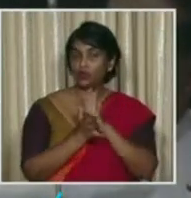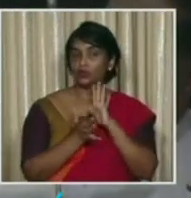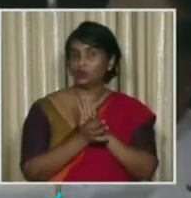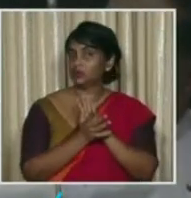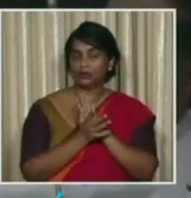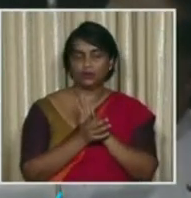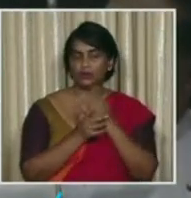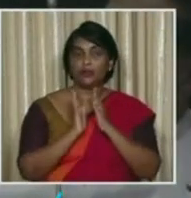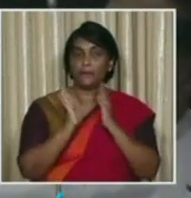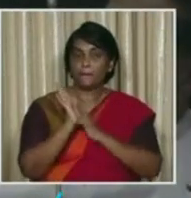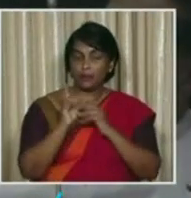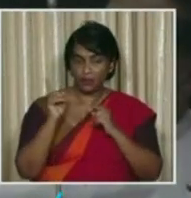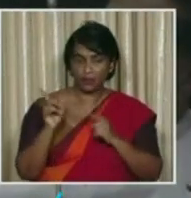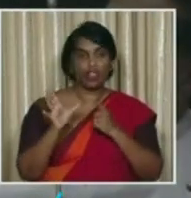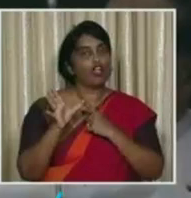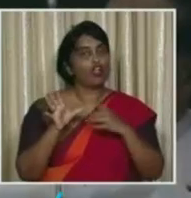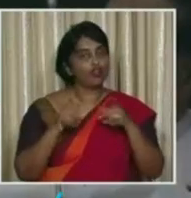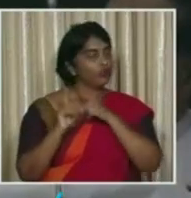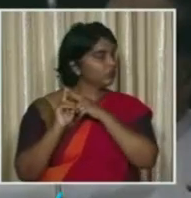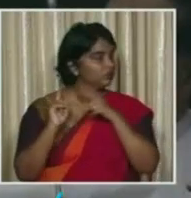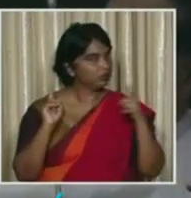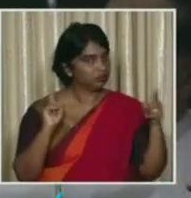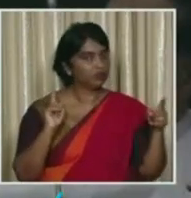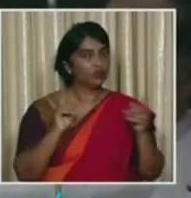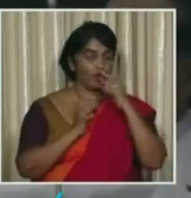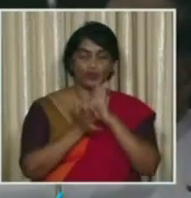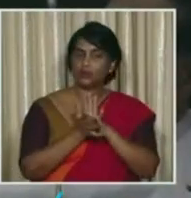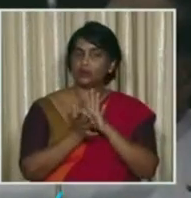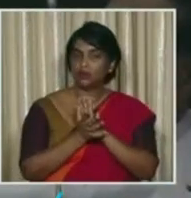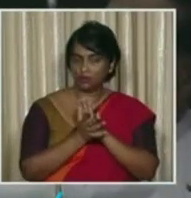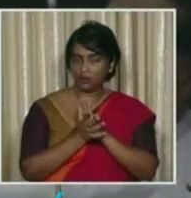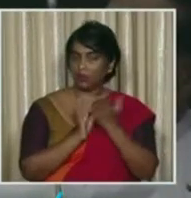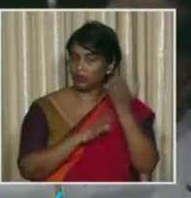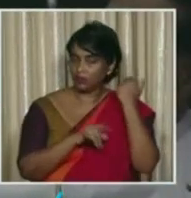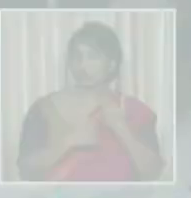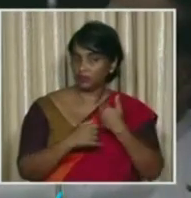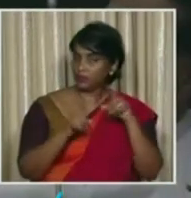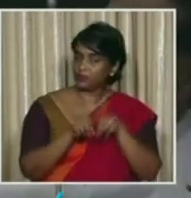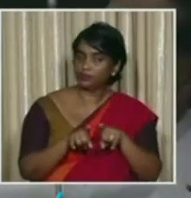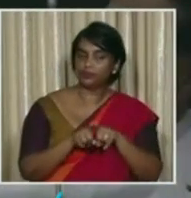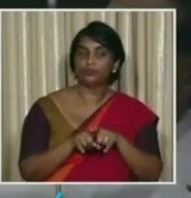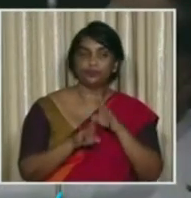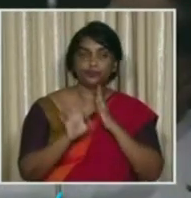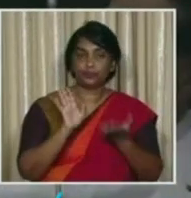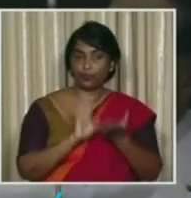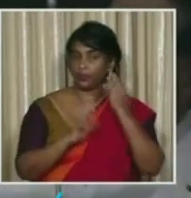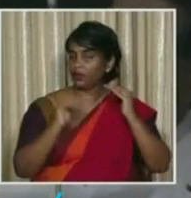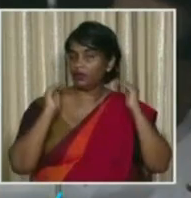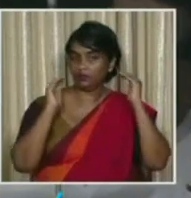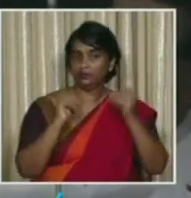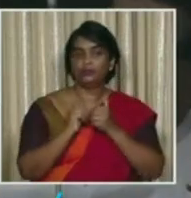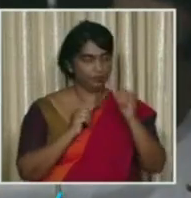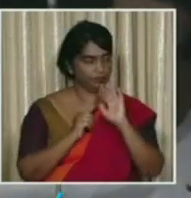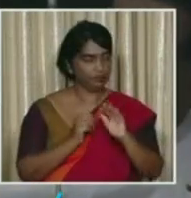නෙව මිහින්තලාවේ සිට අනුරාධපුරයේ දක්වා වූ පොසොන් උත්සවය වෙනදා වශයෙන් මගේම ඊටත් වඩා උත්කර්ෂවත්